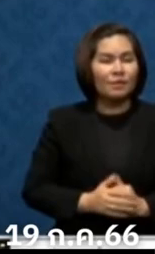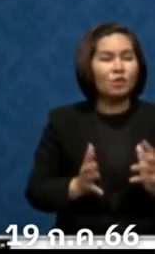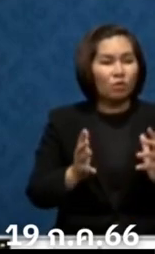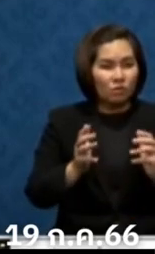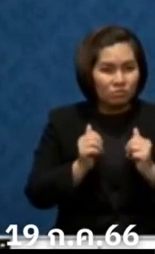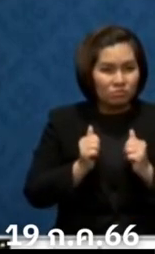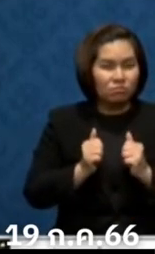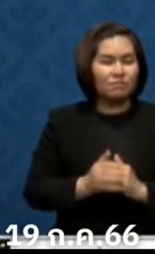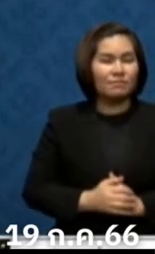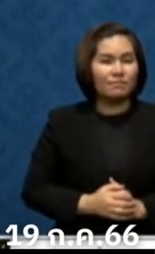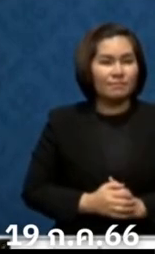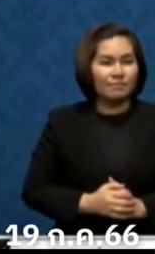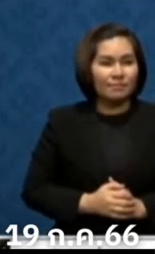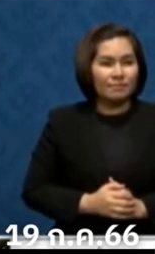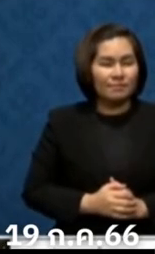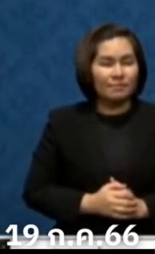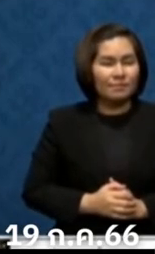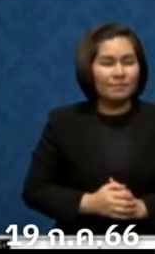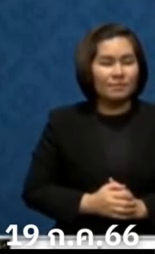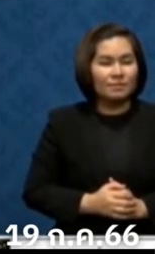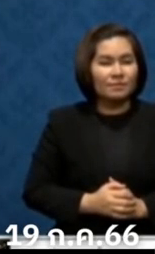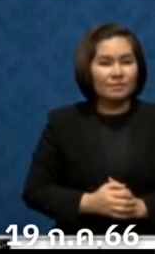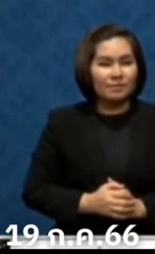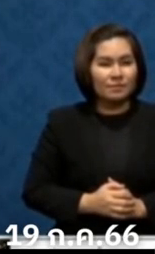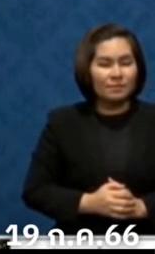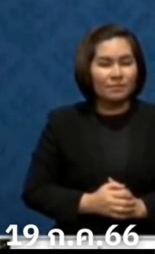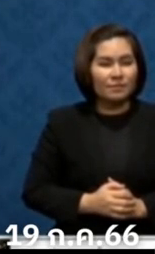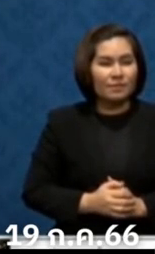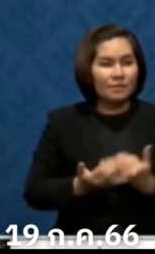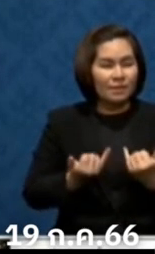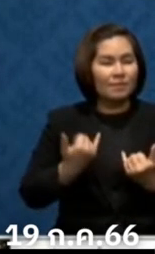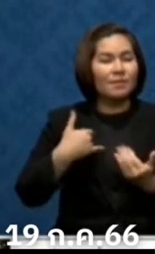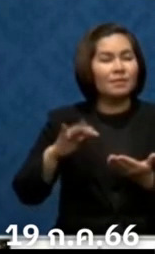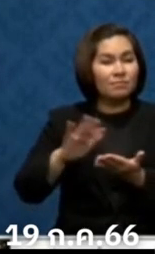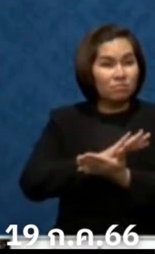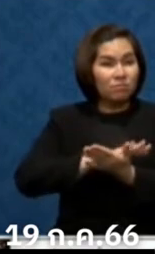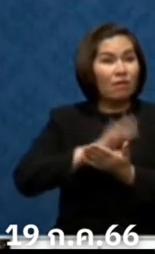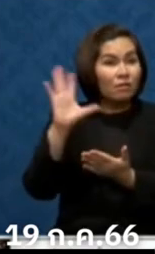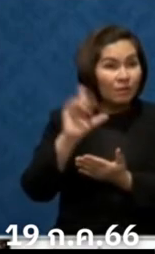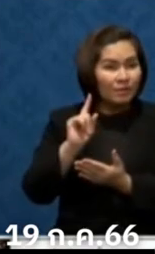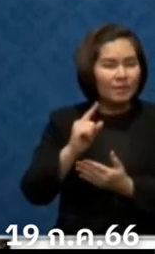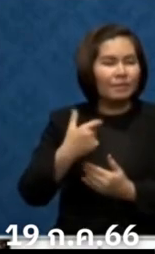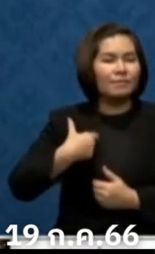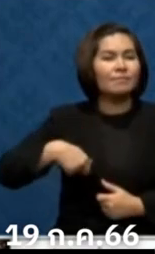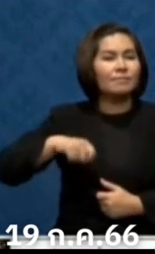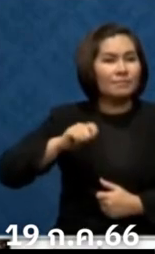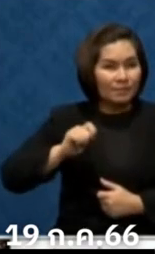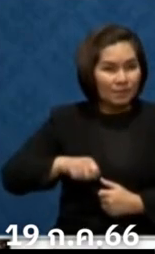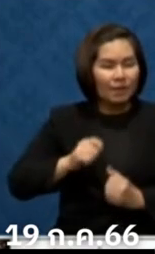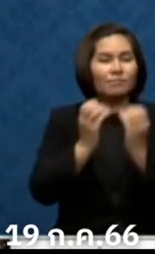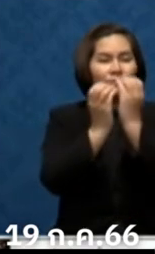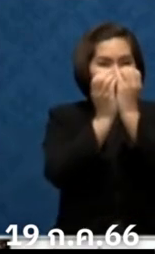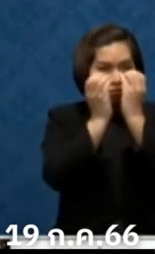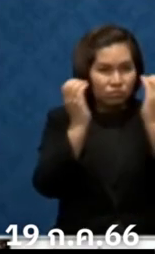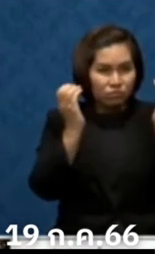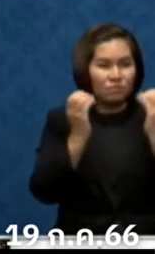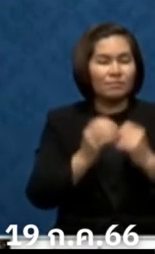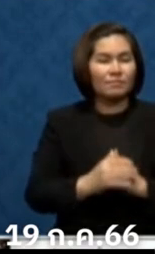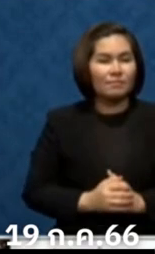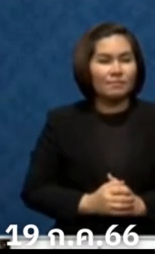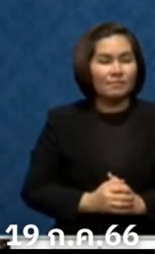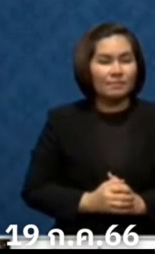ครับท่านประธานณปัจจุบันตอนนี้ครับมีเอกสารจากศาลรัฐธรรมนูญน